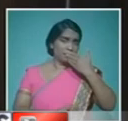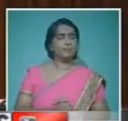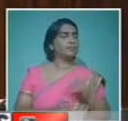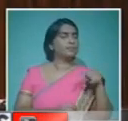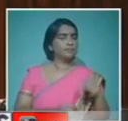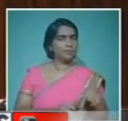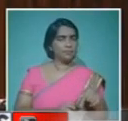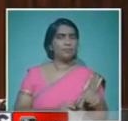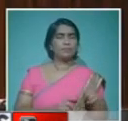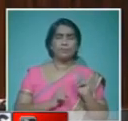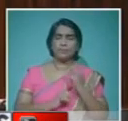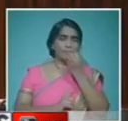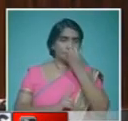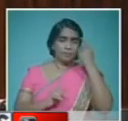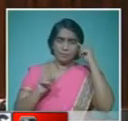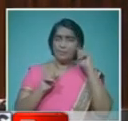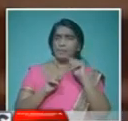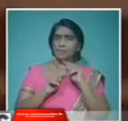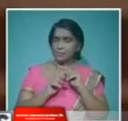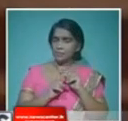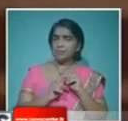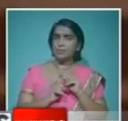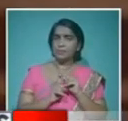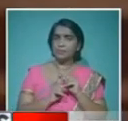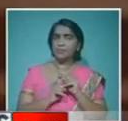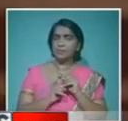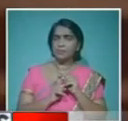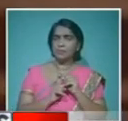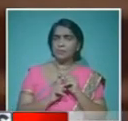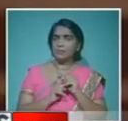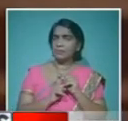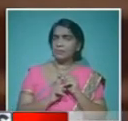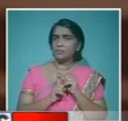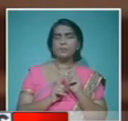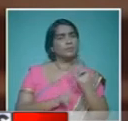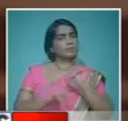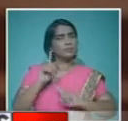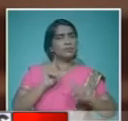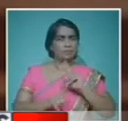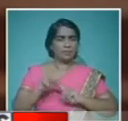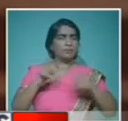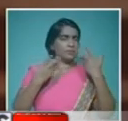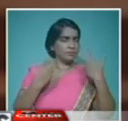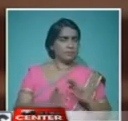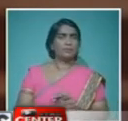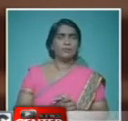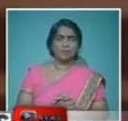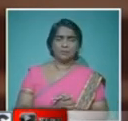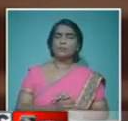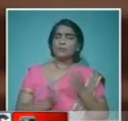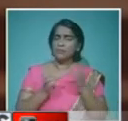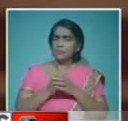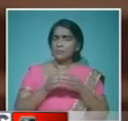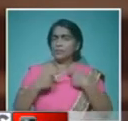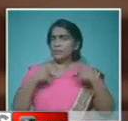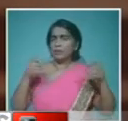දෙකක්. මේ පේරාදෙණිය සිද්ධිය සම්බන්ධයෙන් මේකේ මේ පාර්ලිමේන්තුවේ සාකච්ඡා වුණා. මං හිතන්නේ අපි පක්ෂ